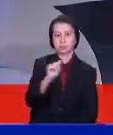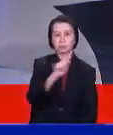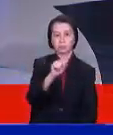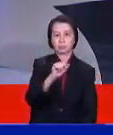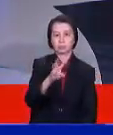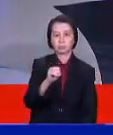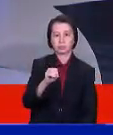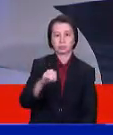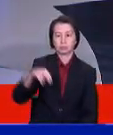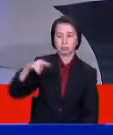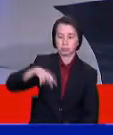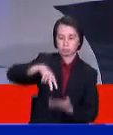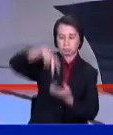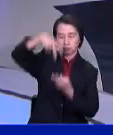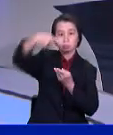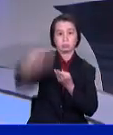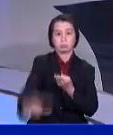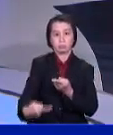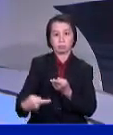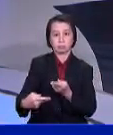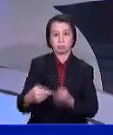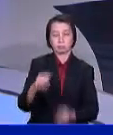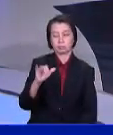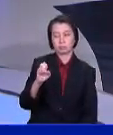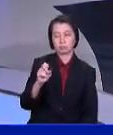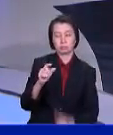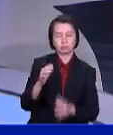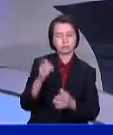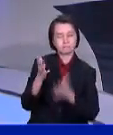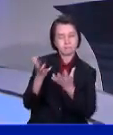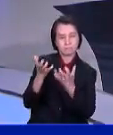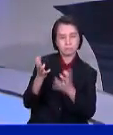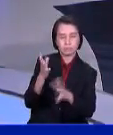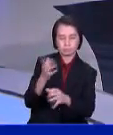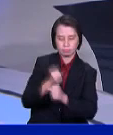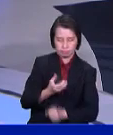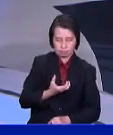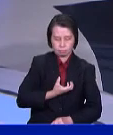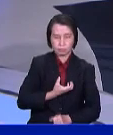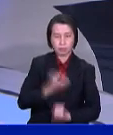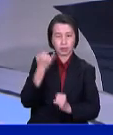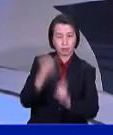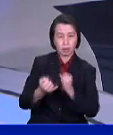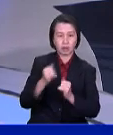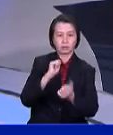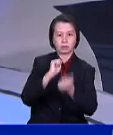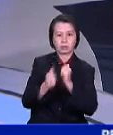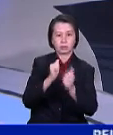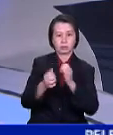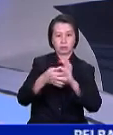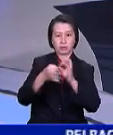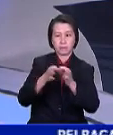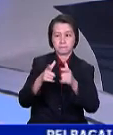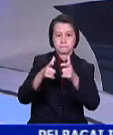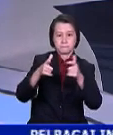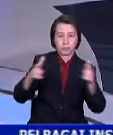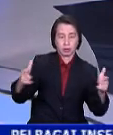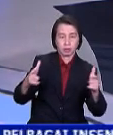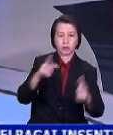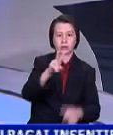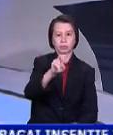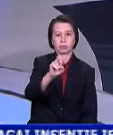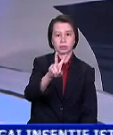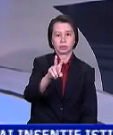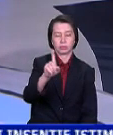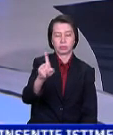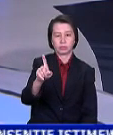Atlet terjun negara Leong Mun Yee tekad membawa pulang pingat pada penampilan terakhirnya pada temasya terbesar dunia Olimpik